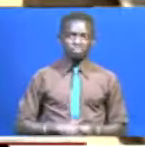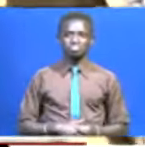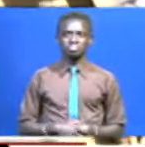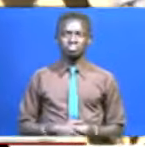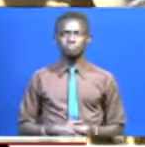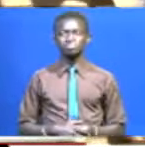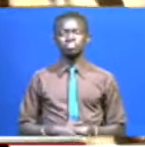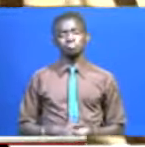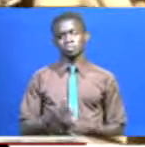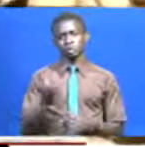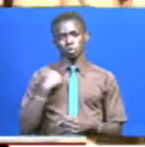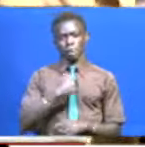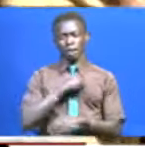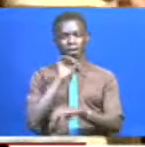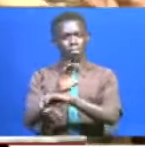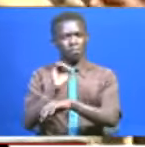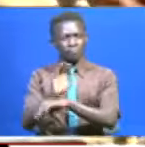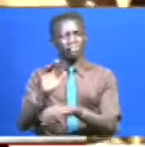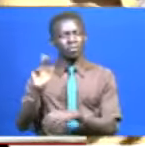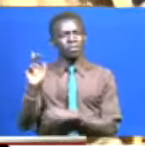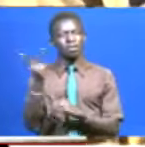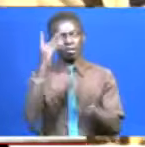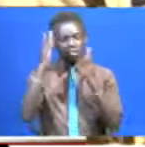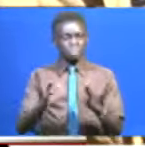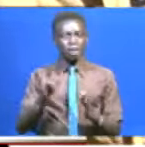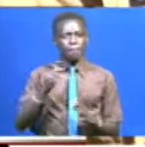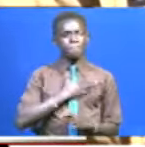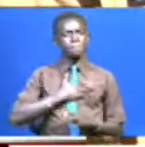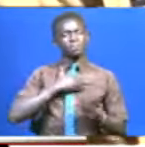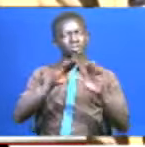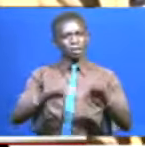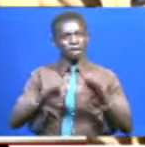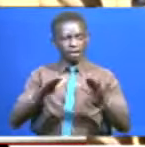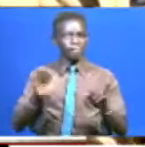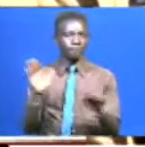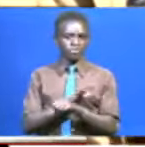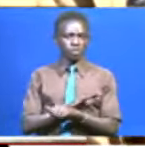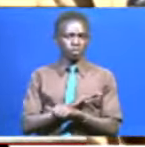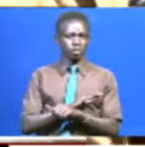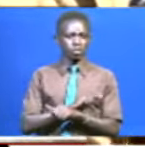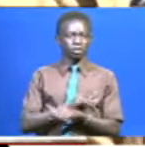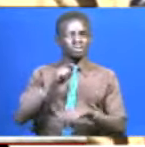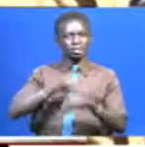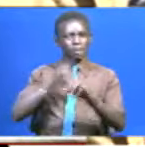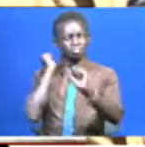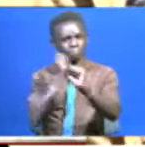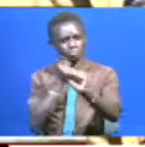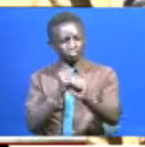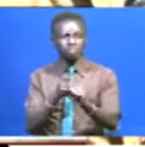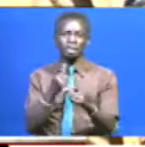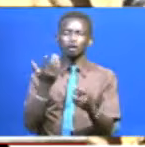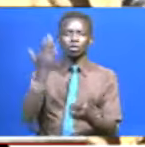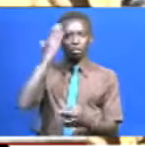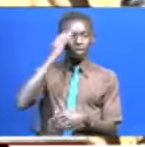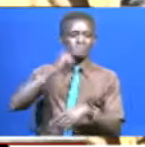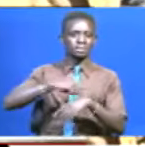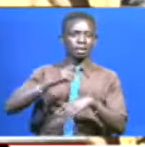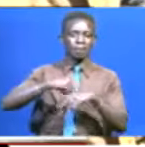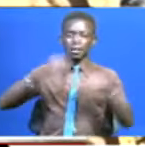waangalifu wakati wanachimba, hasa wakati wa msimu wa mvua, na hasa